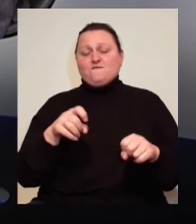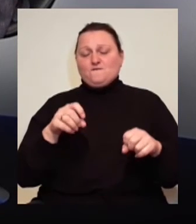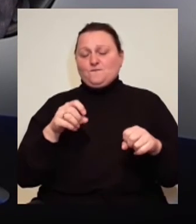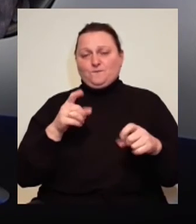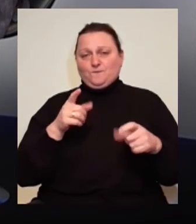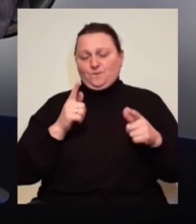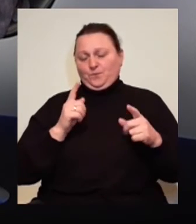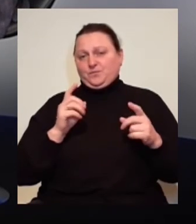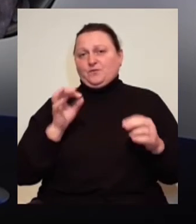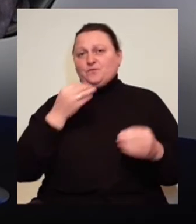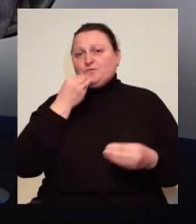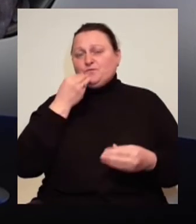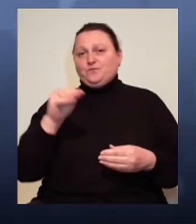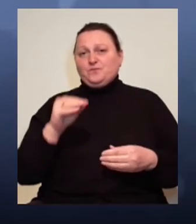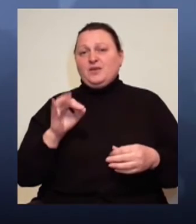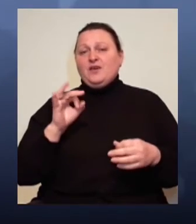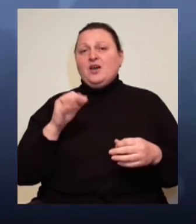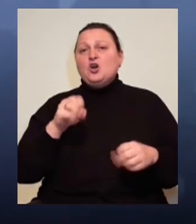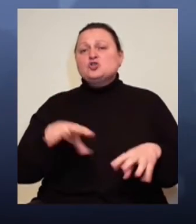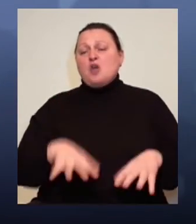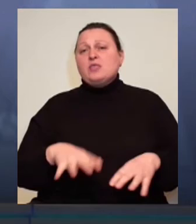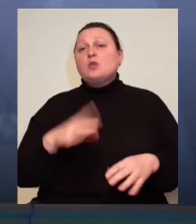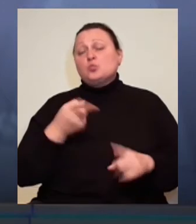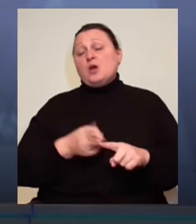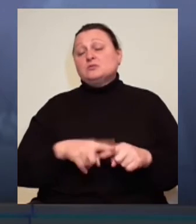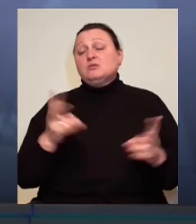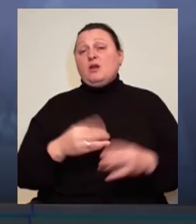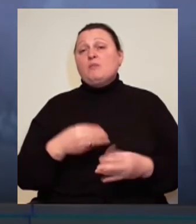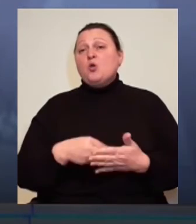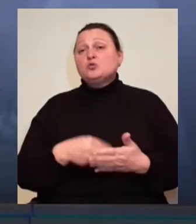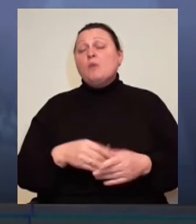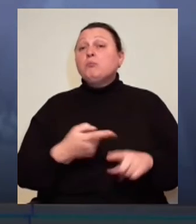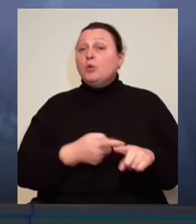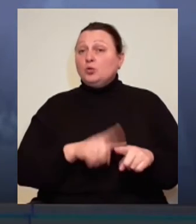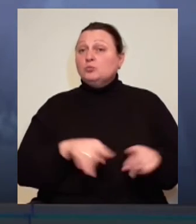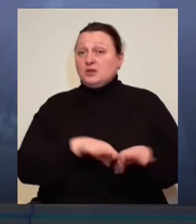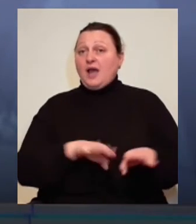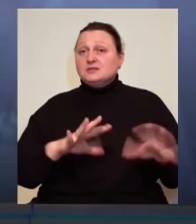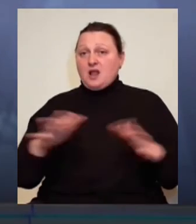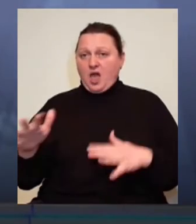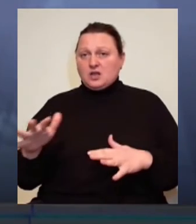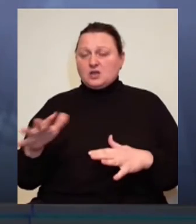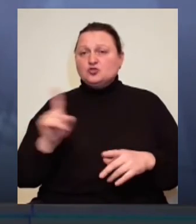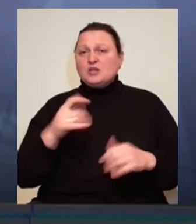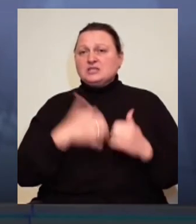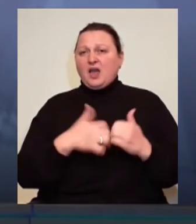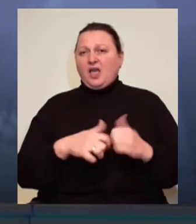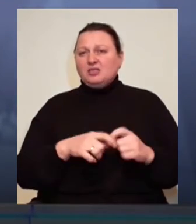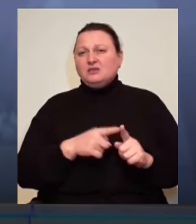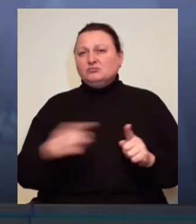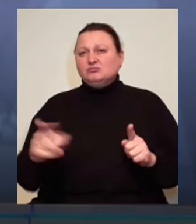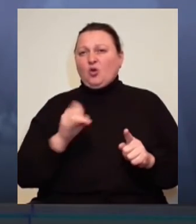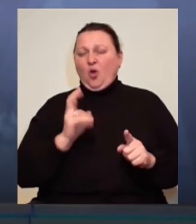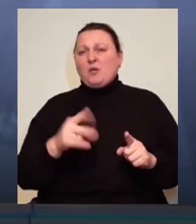і саме оптимальне. Але на це потрібно кошти. І тому так складається з ваших слів, що в середньостроковій перспективі ми ось